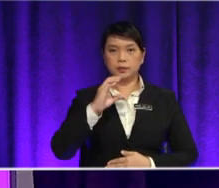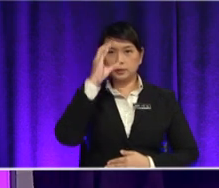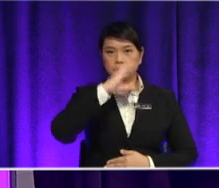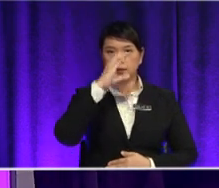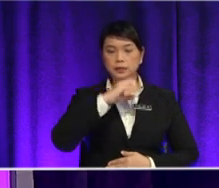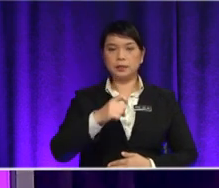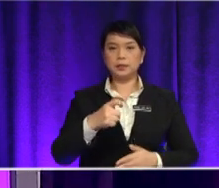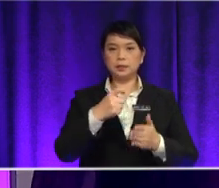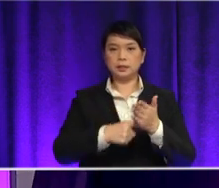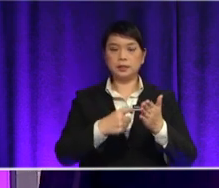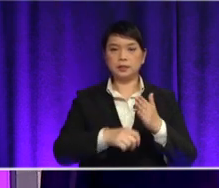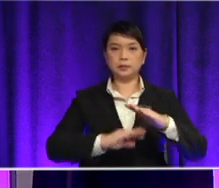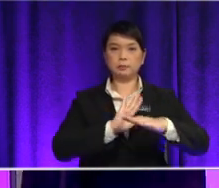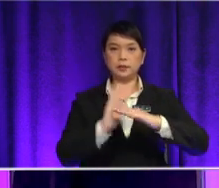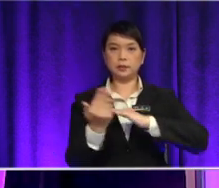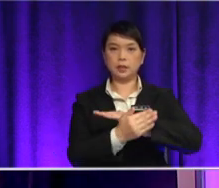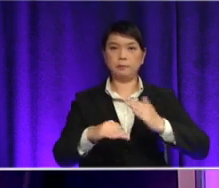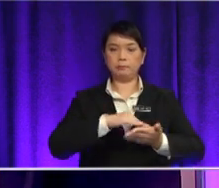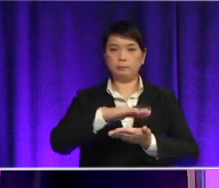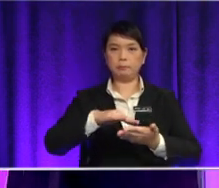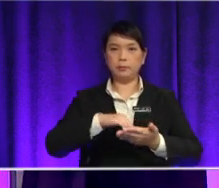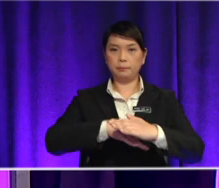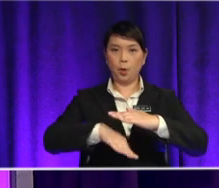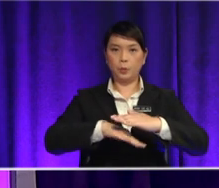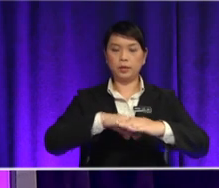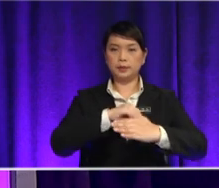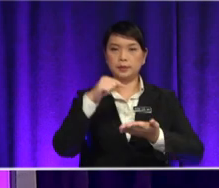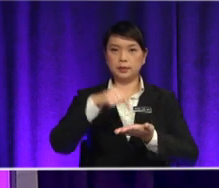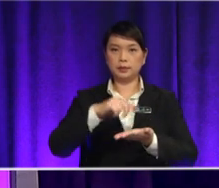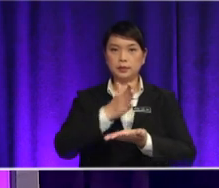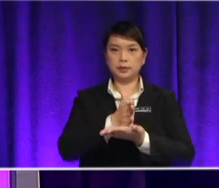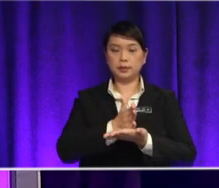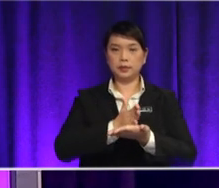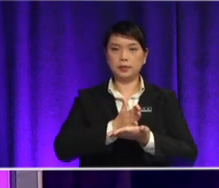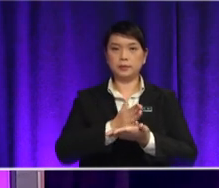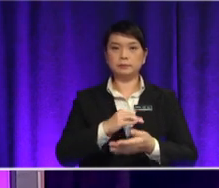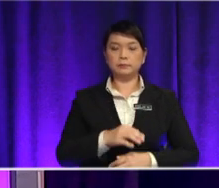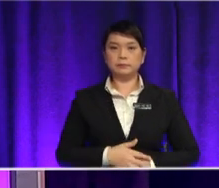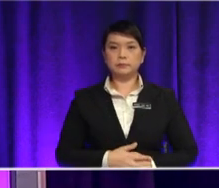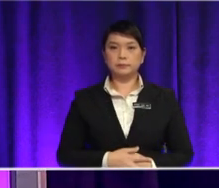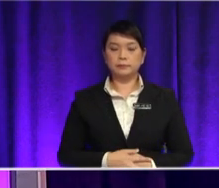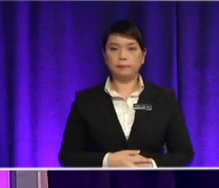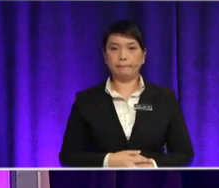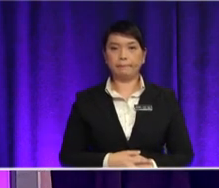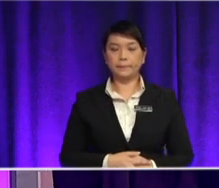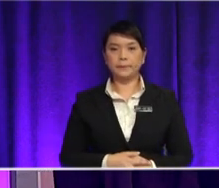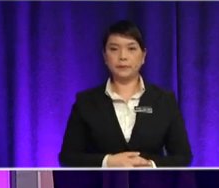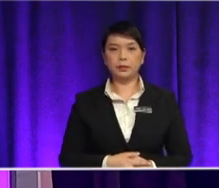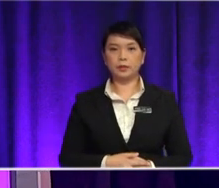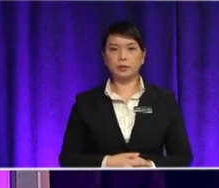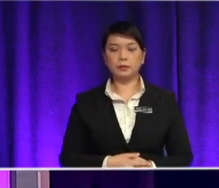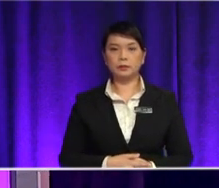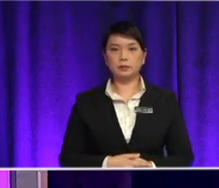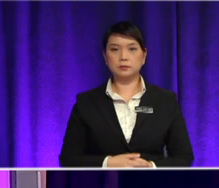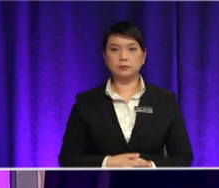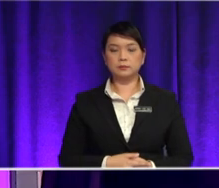nilai titik tengah. Okey, dan gambar ini merupakan sumber daripada buku teks. Okey, seterusnya kita ada lagi satu graf